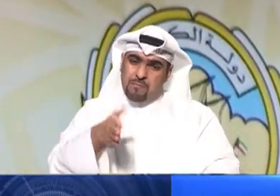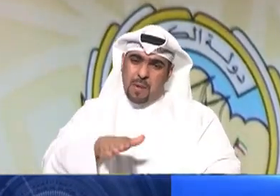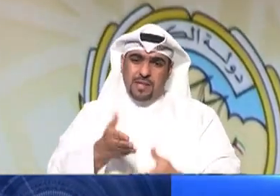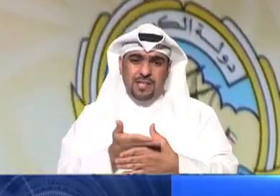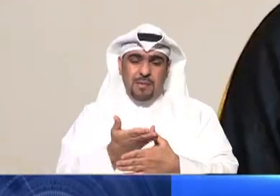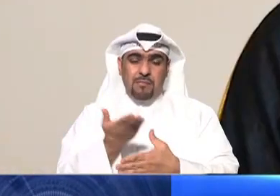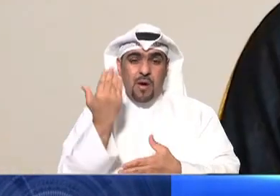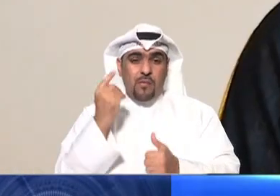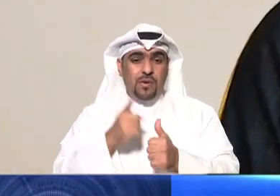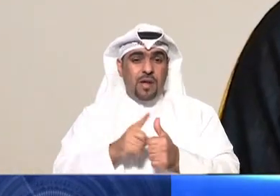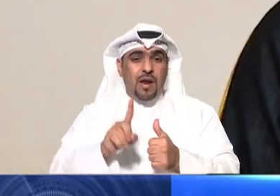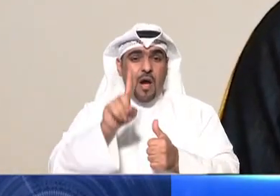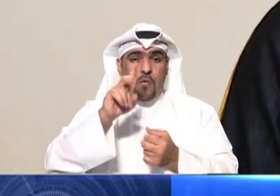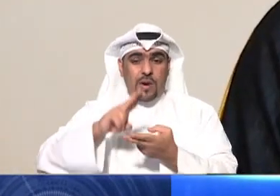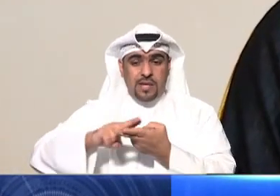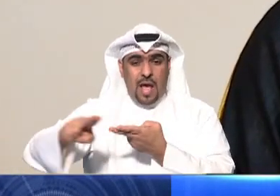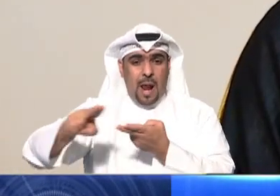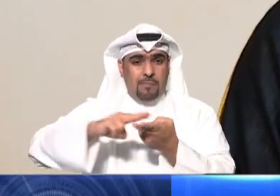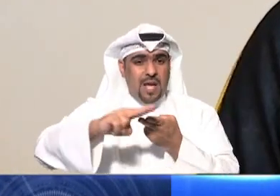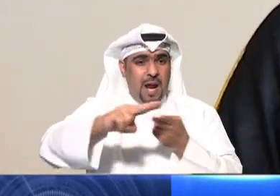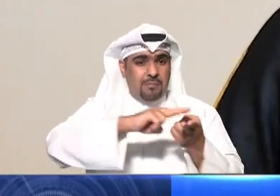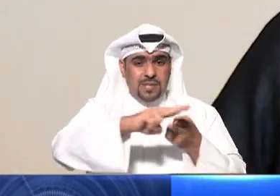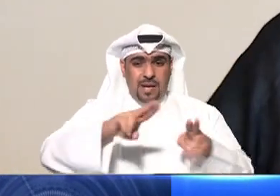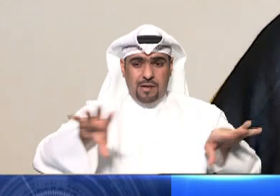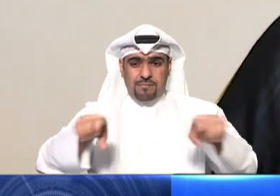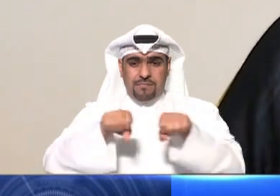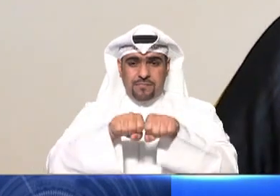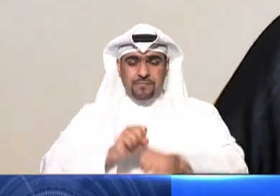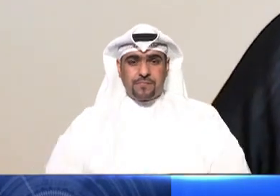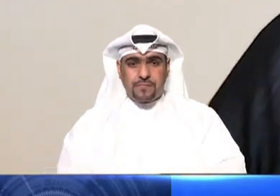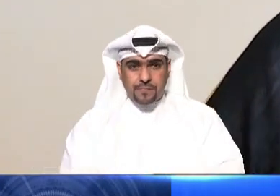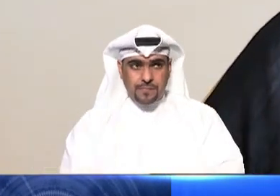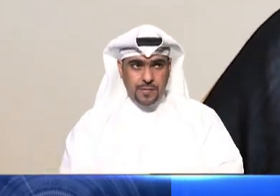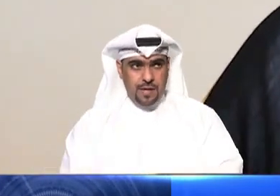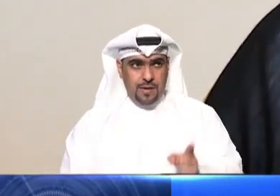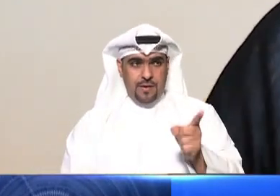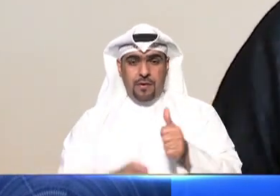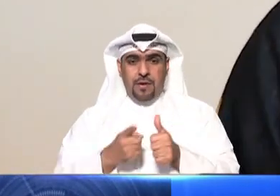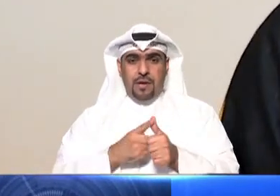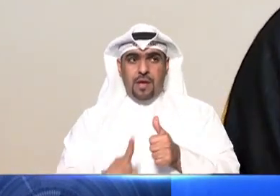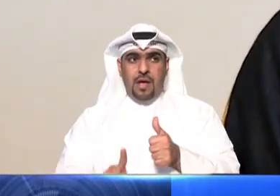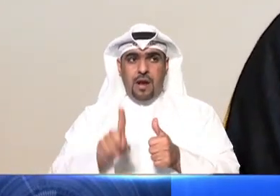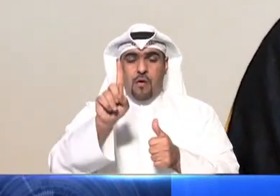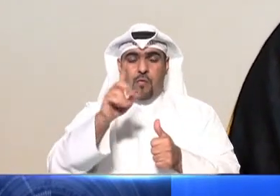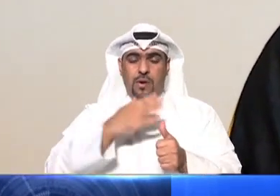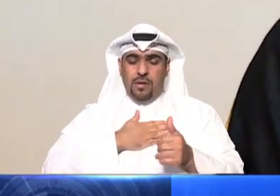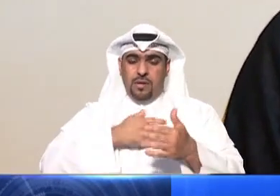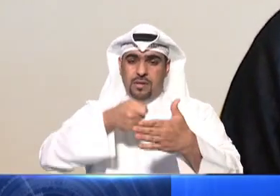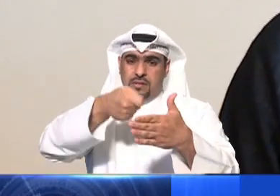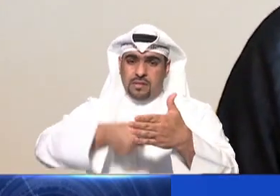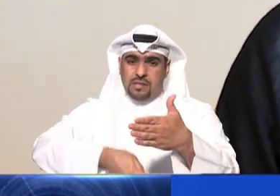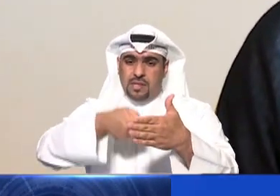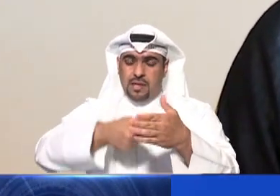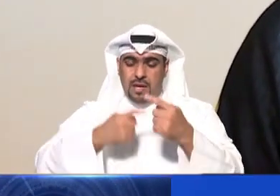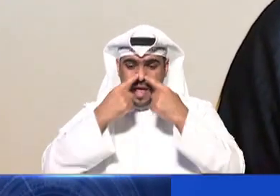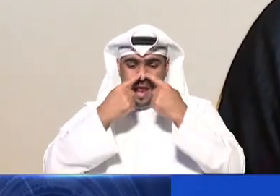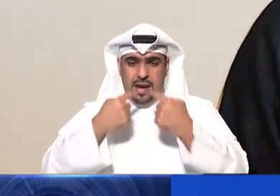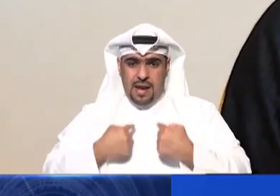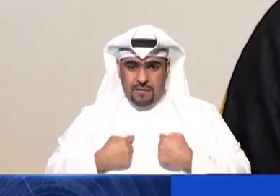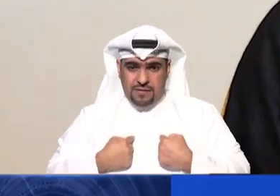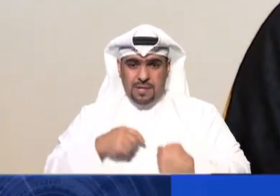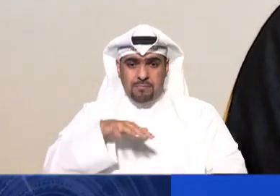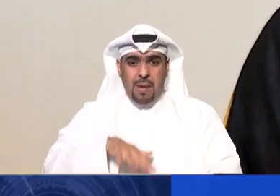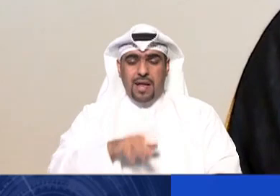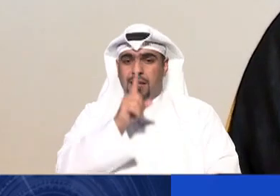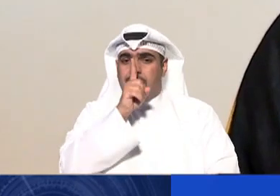الأشقاء. نعزي أنفسنا في دولة قطر قبل أن نعزي أشقائنا في الكويت، لأن المغفور له الراحل